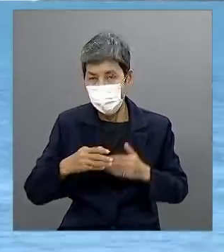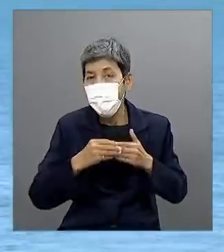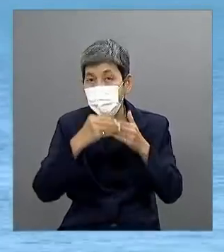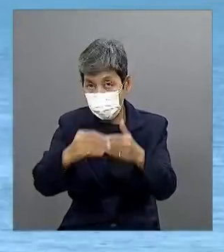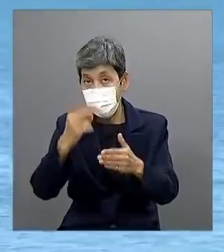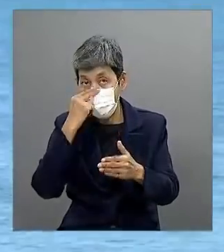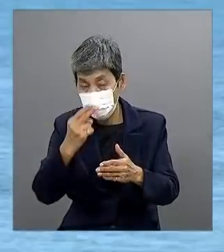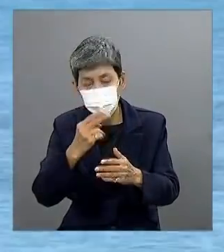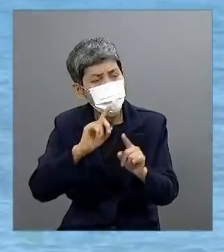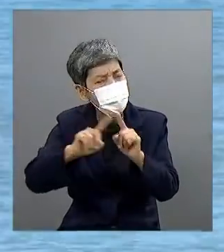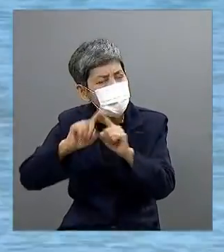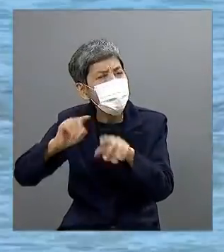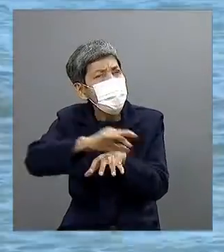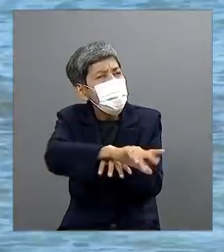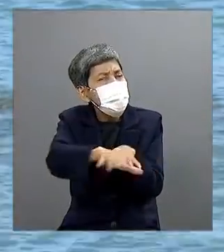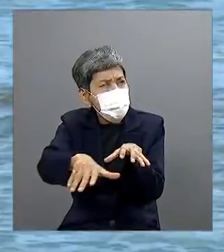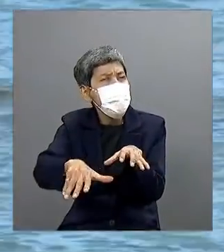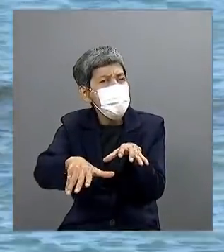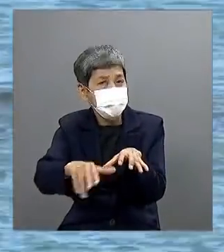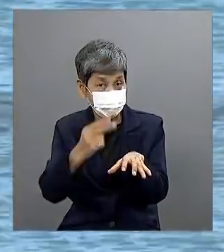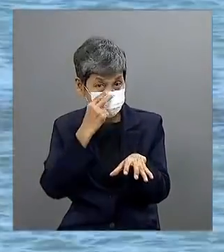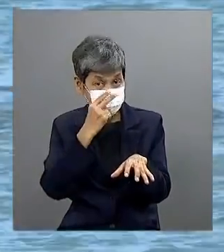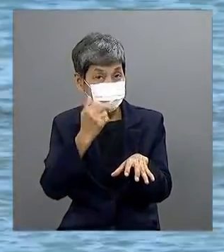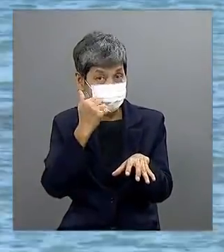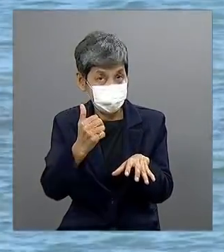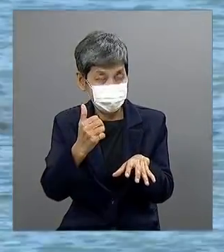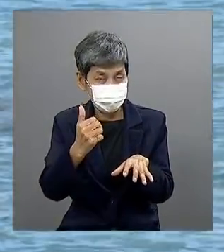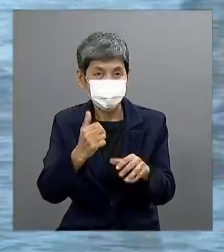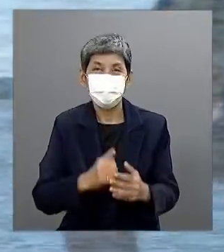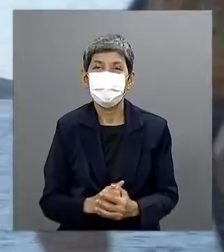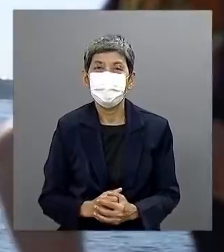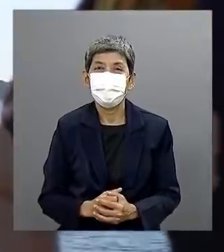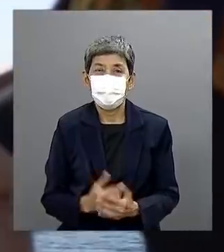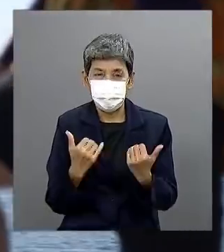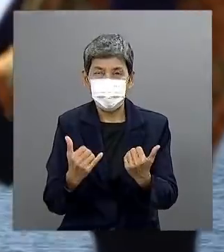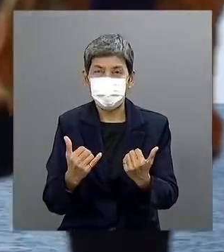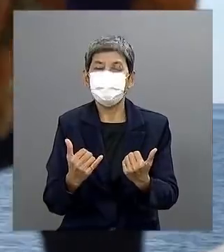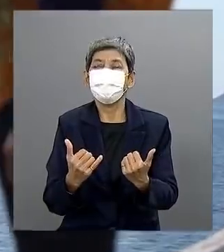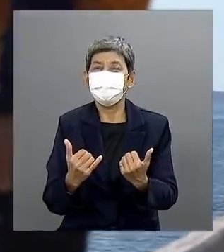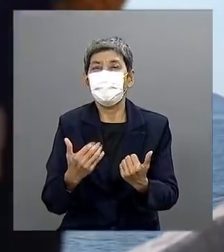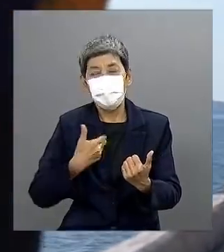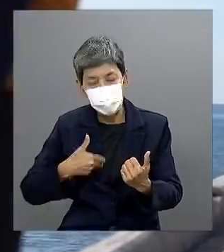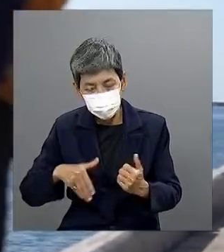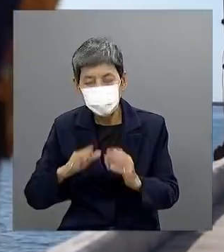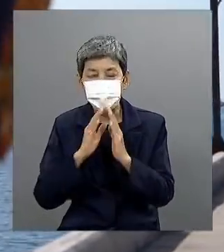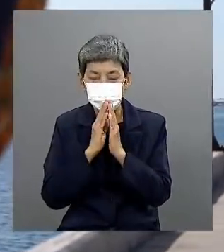ไรบนเกาะแห่งนี้งั้นอย่าลืมติดตามชมกันนะครับสำหรับวันนี้สวัสดีครับ